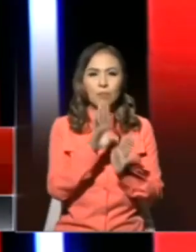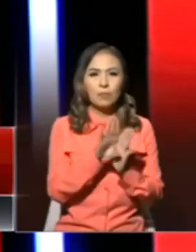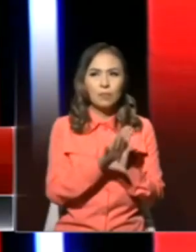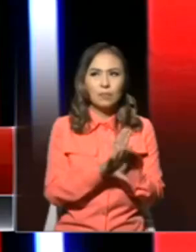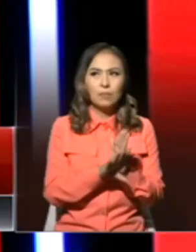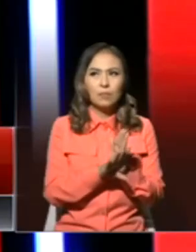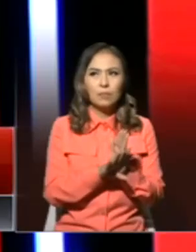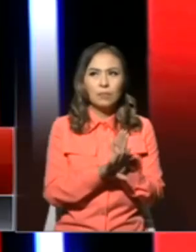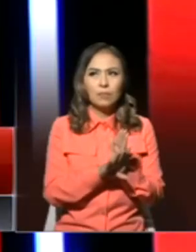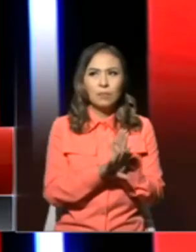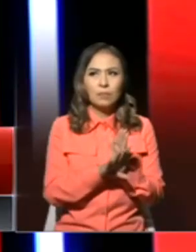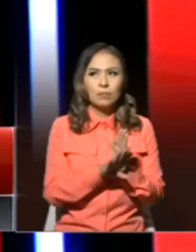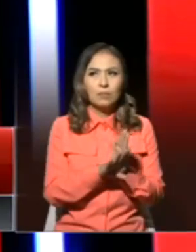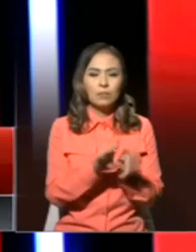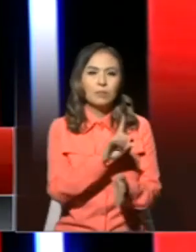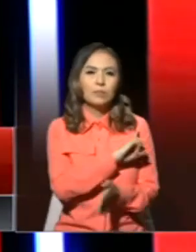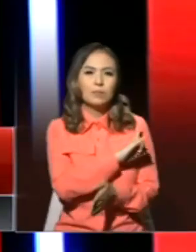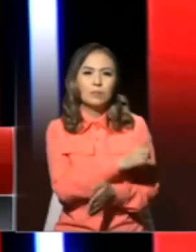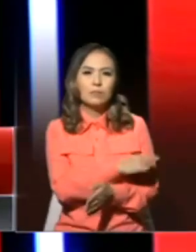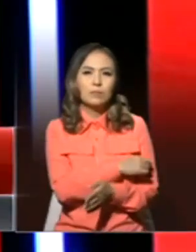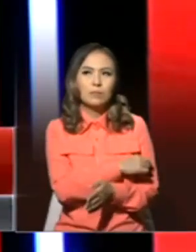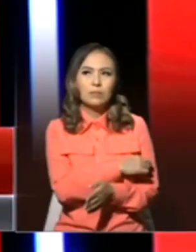арты білесіздер жаңағы қасірет.